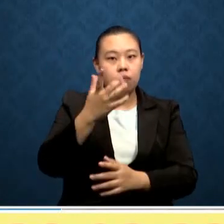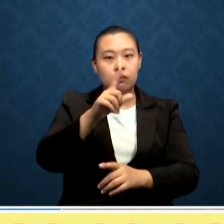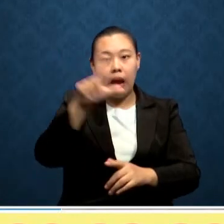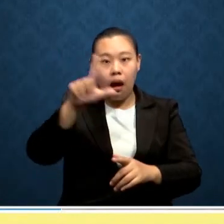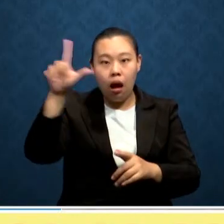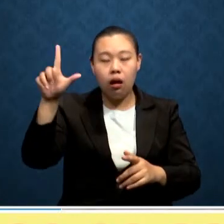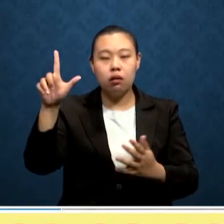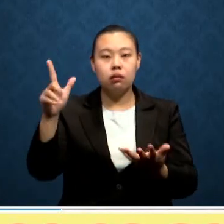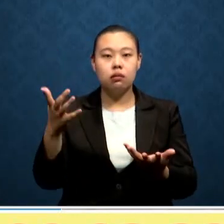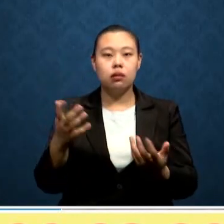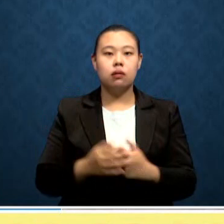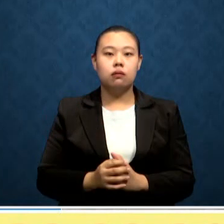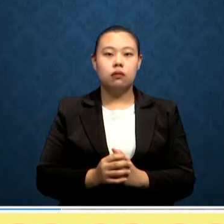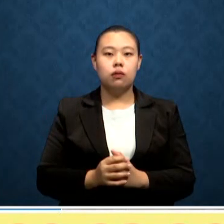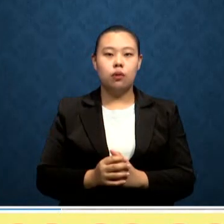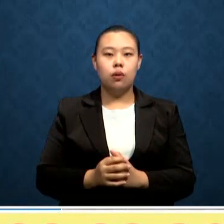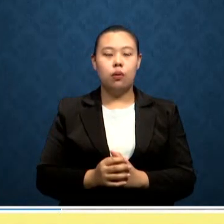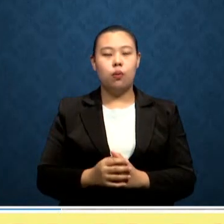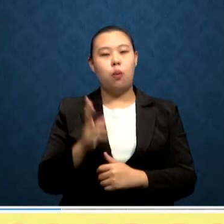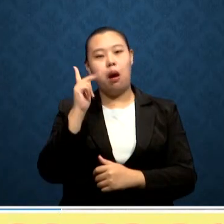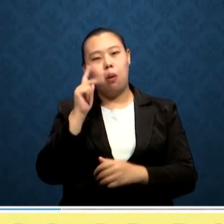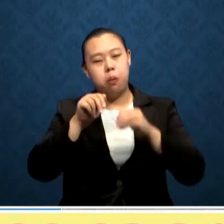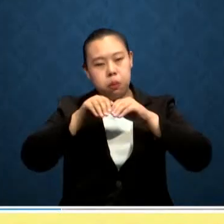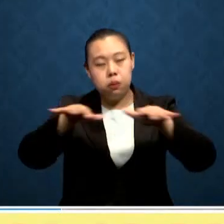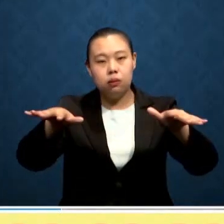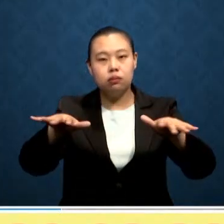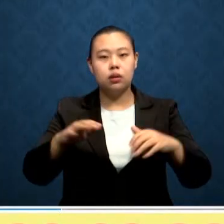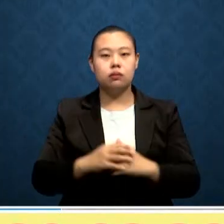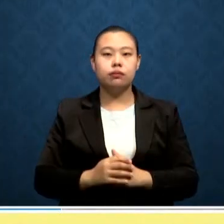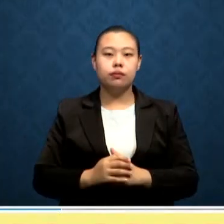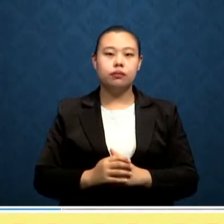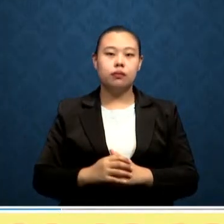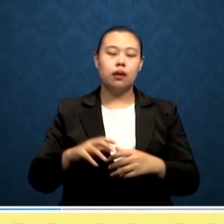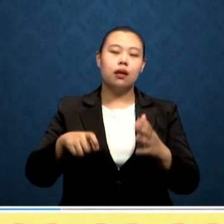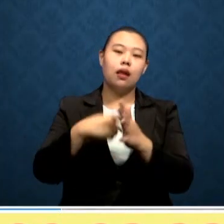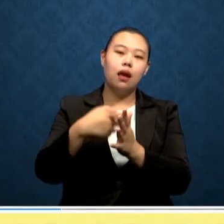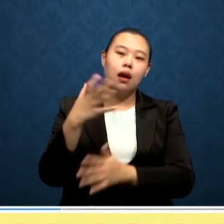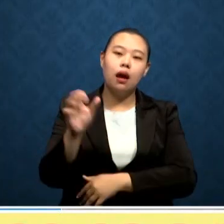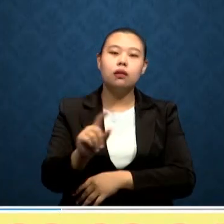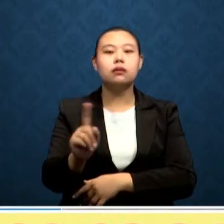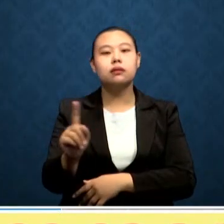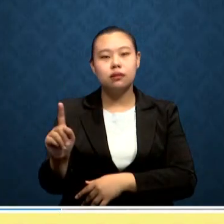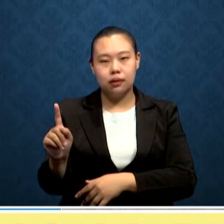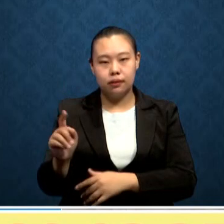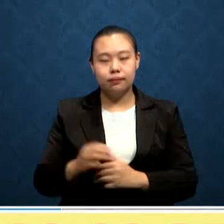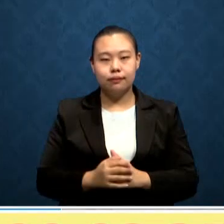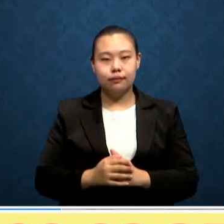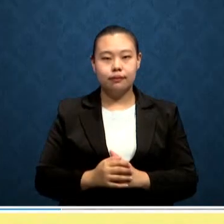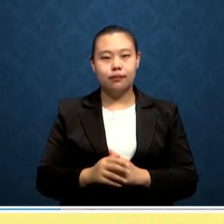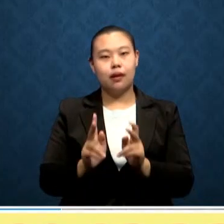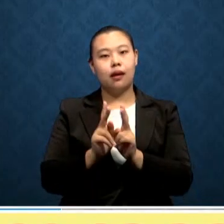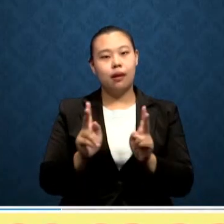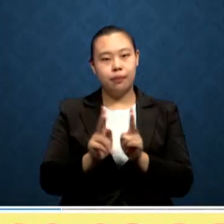ทมีการวิพากษ์วิจารณ์กันมากมันเกิดจากเหตุอะไรนะครับคณะกรรม